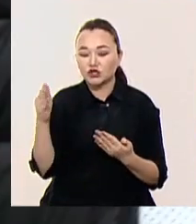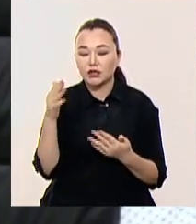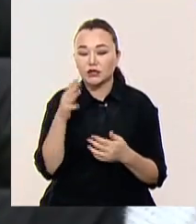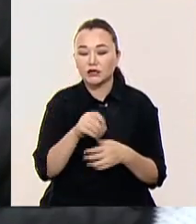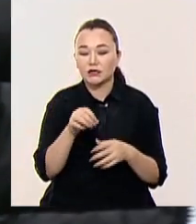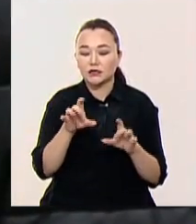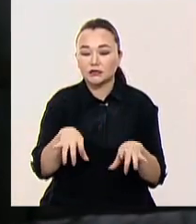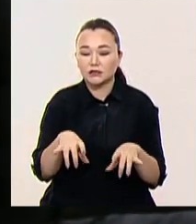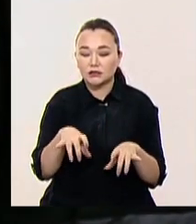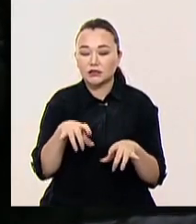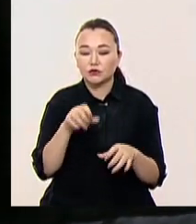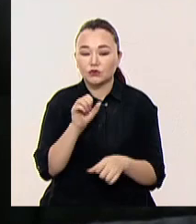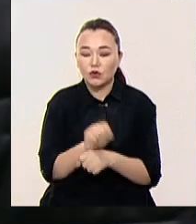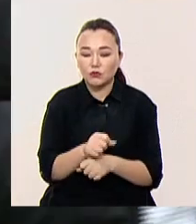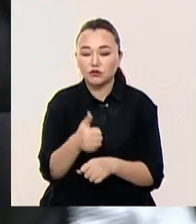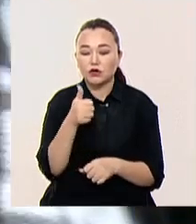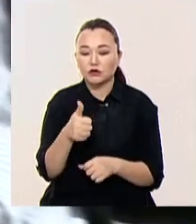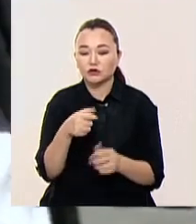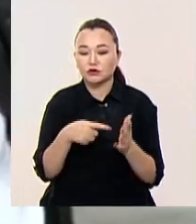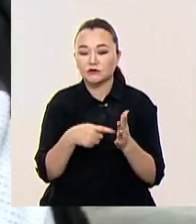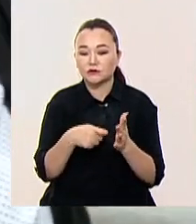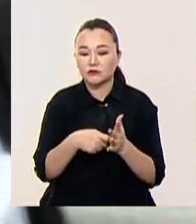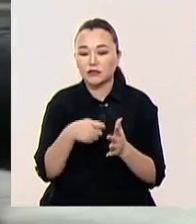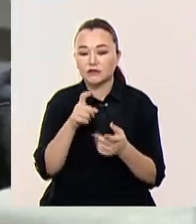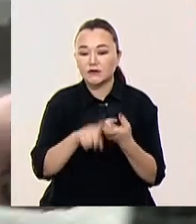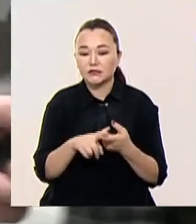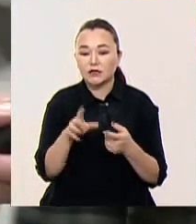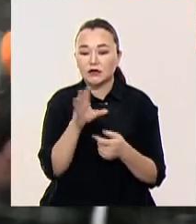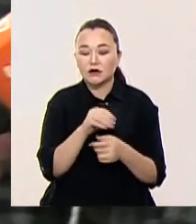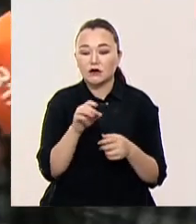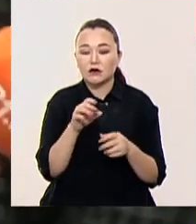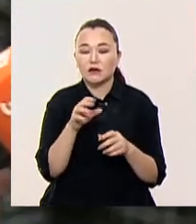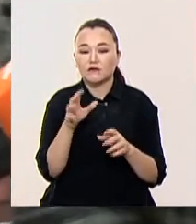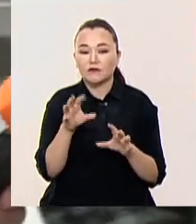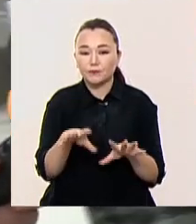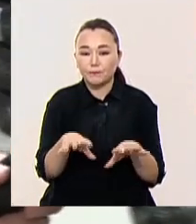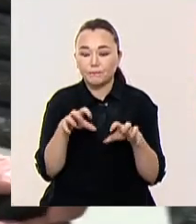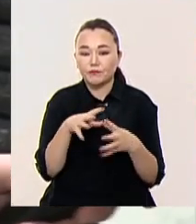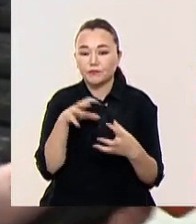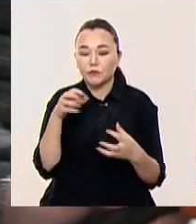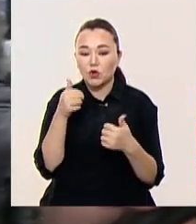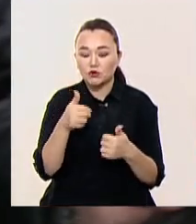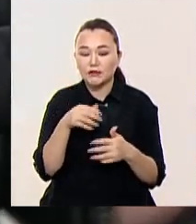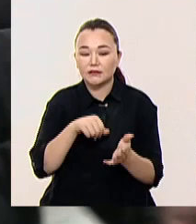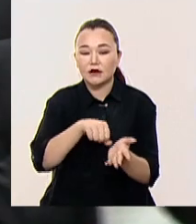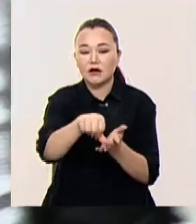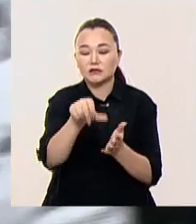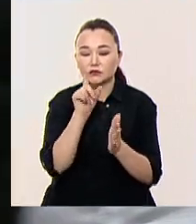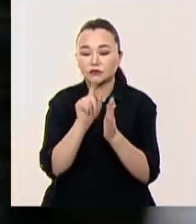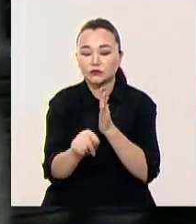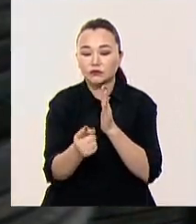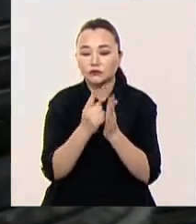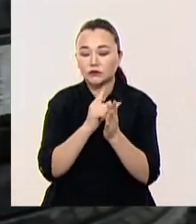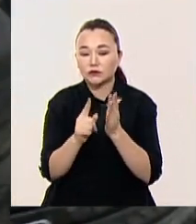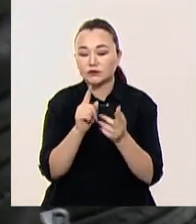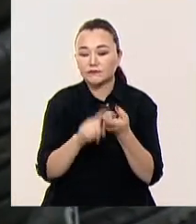фрикционды шиналар. Торможенияға жақсы, лаумелилар бар, пятно контактасы жақсы. Және трассада жол жүретін клиенттерге